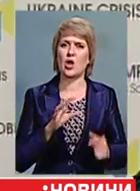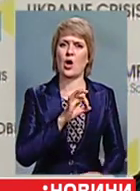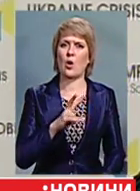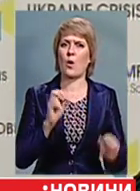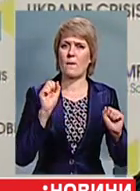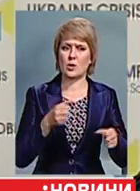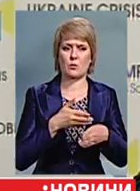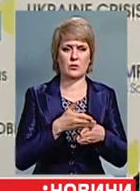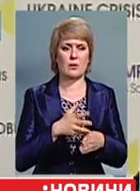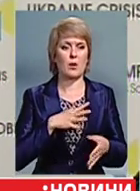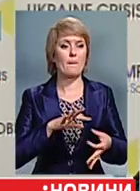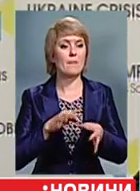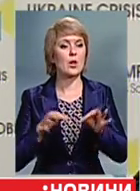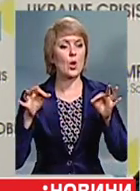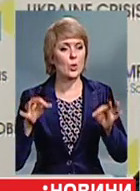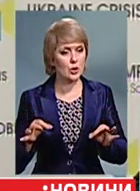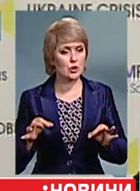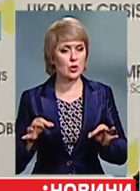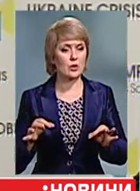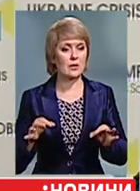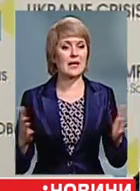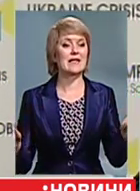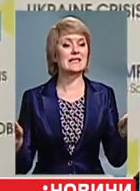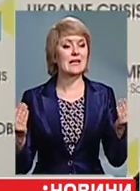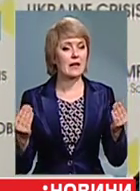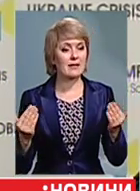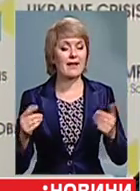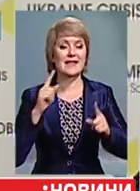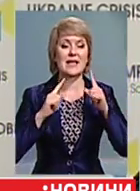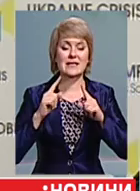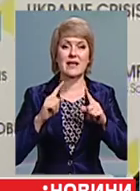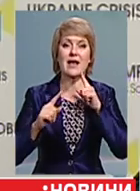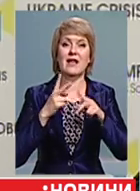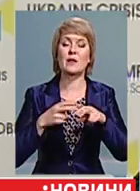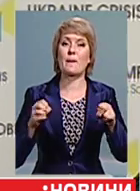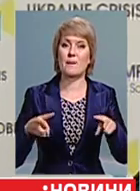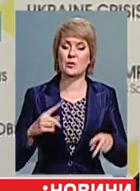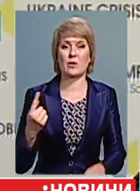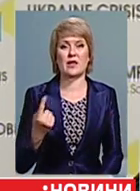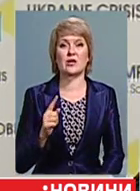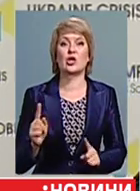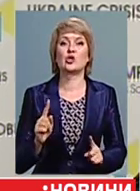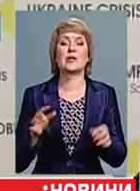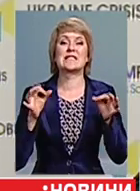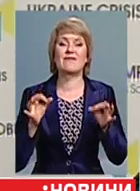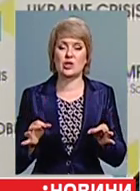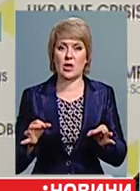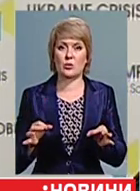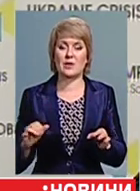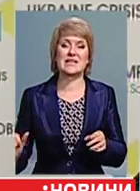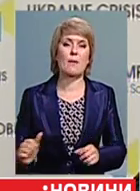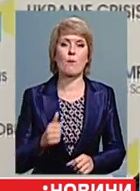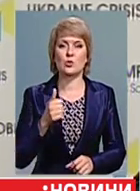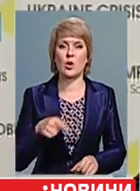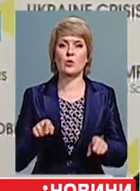Було б абсолютно логічно з цього приводу скликати засідання Радбезу. Єдине, що, звичайно, з самого початку